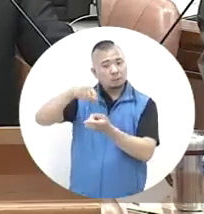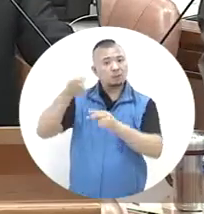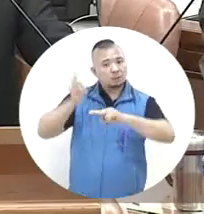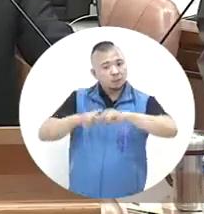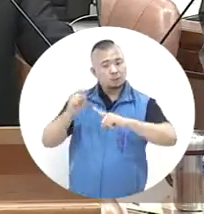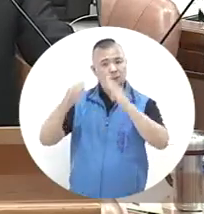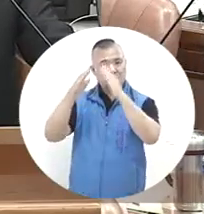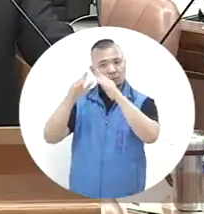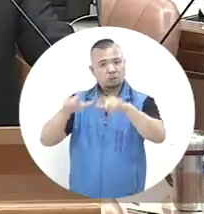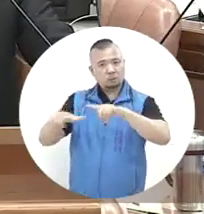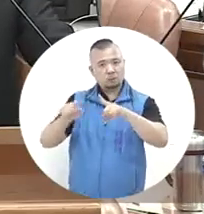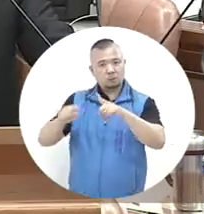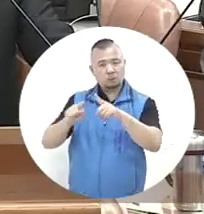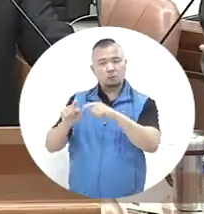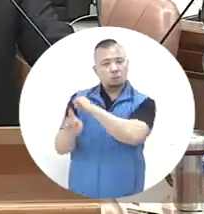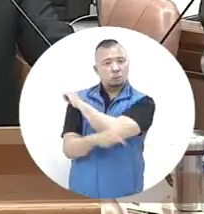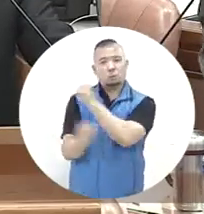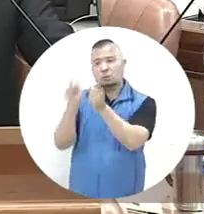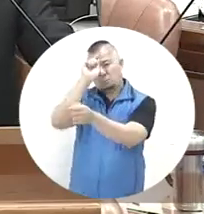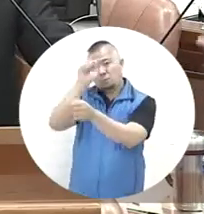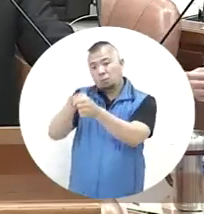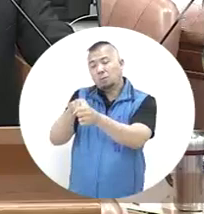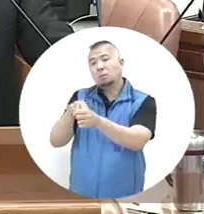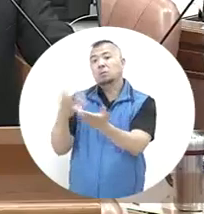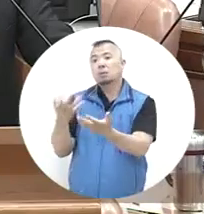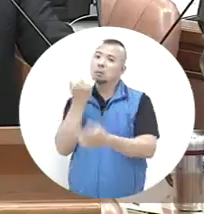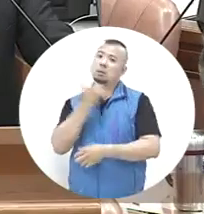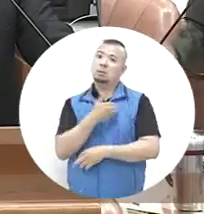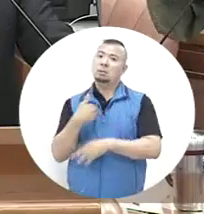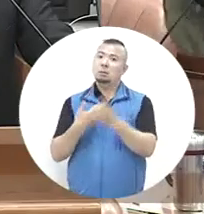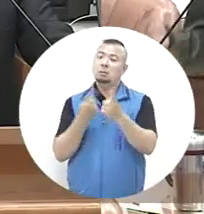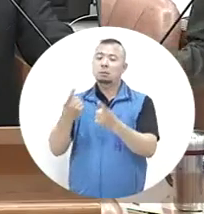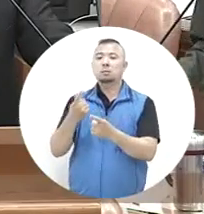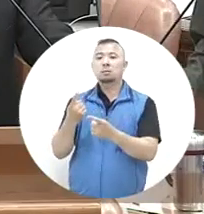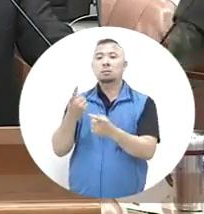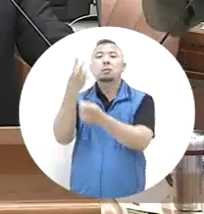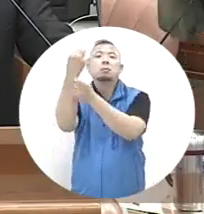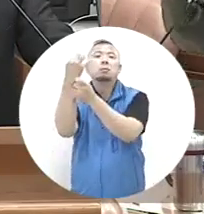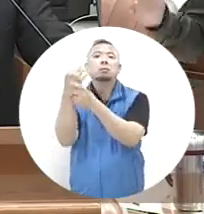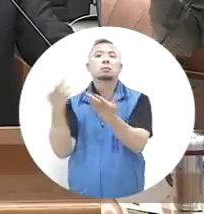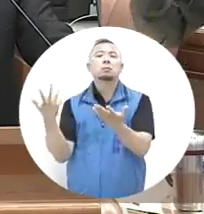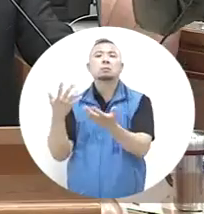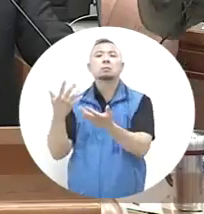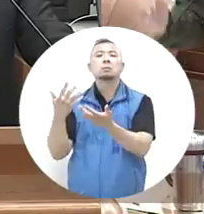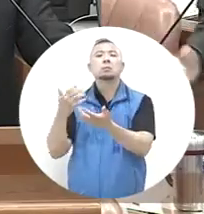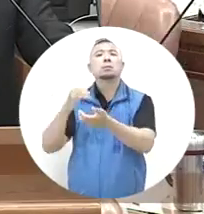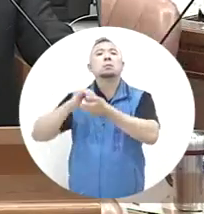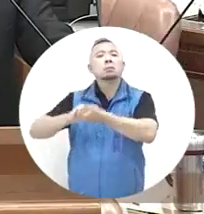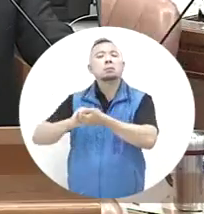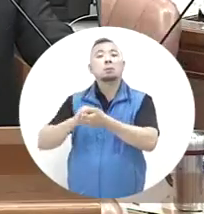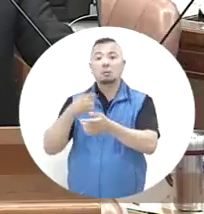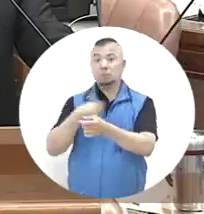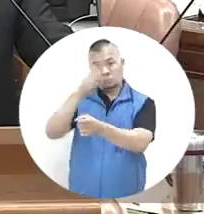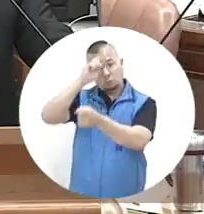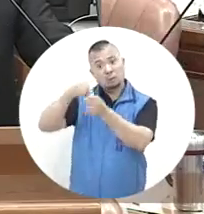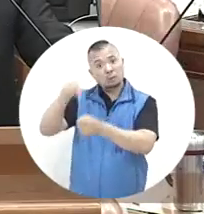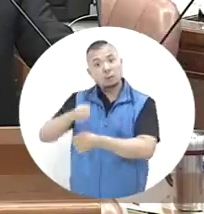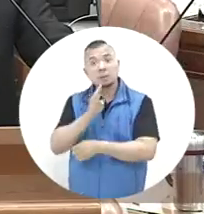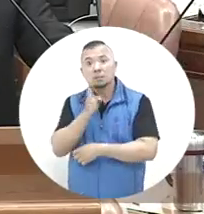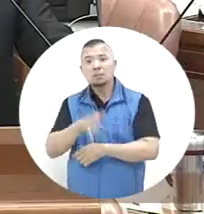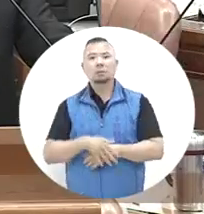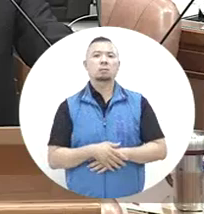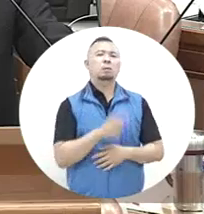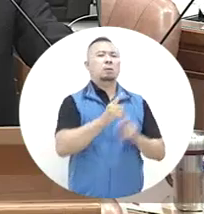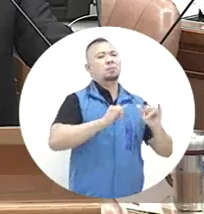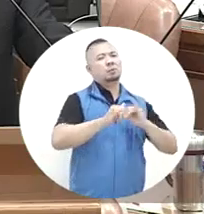目标嘛，不管终极目标的这个时间点落在哪里，我们的目标是不是非核家园？ 民众还是最